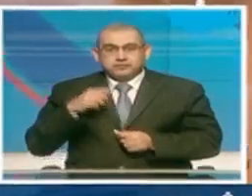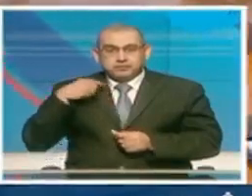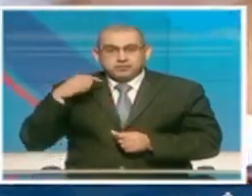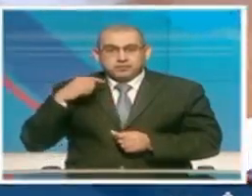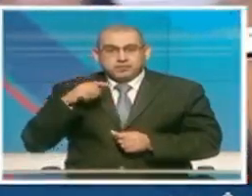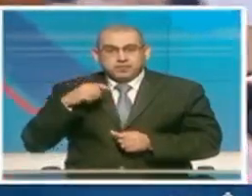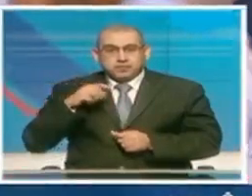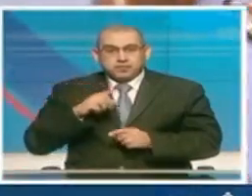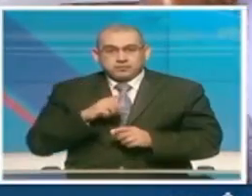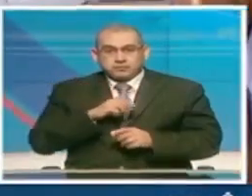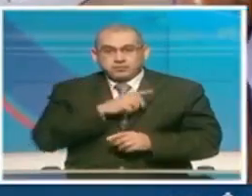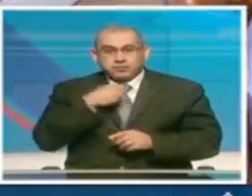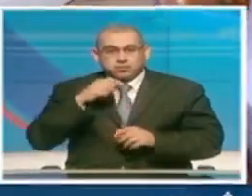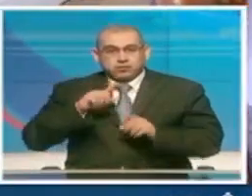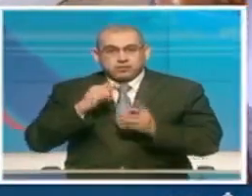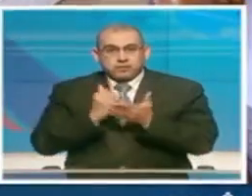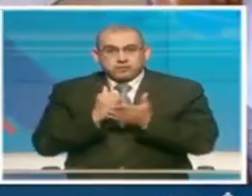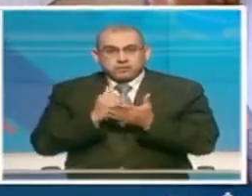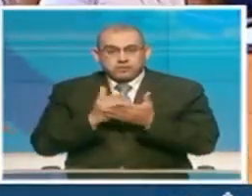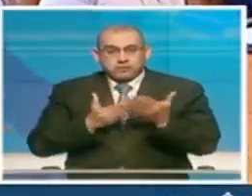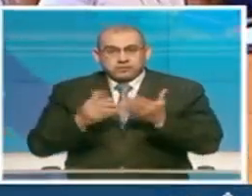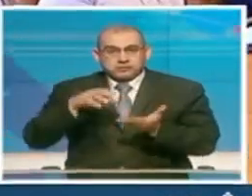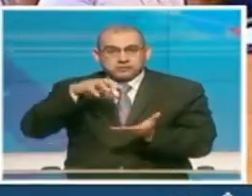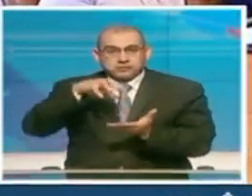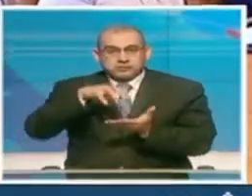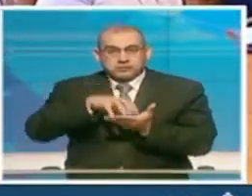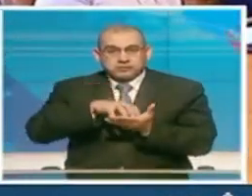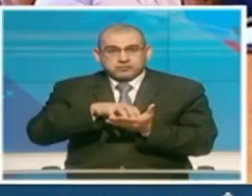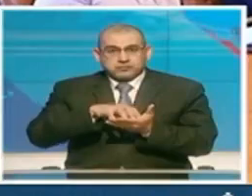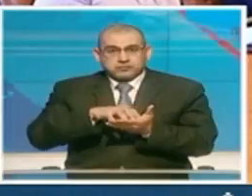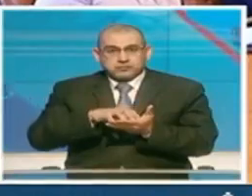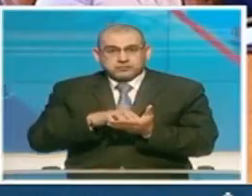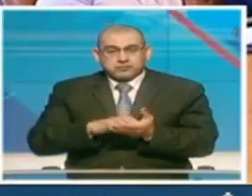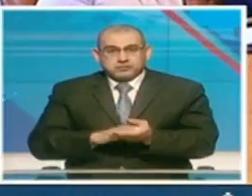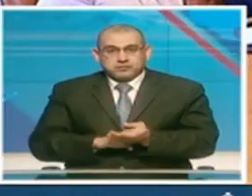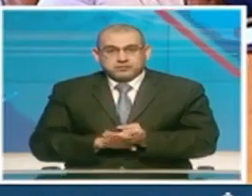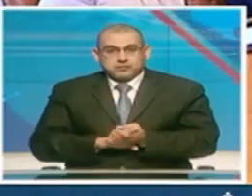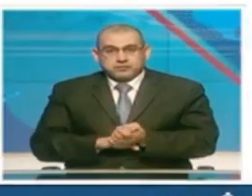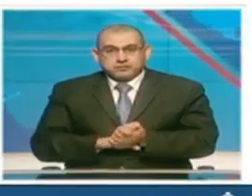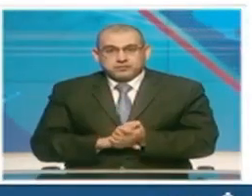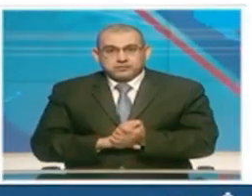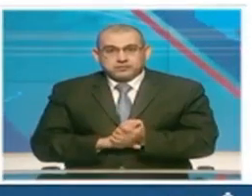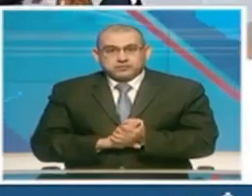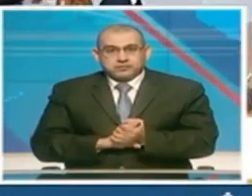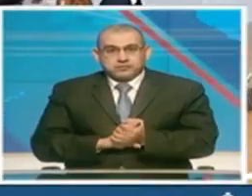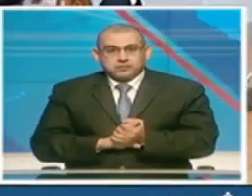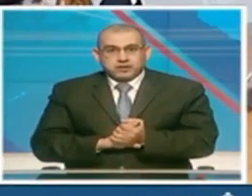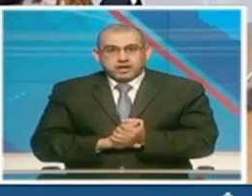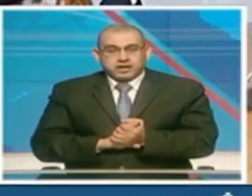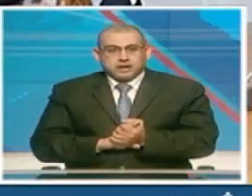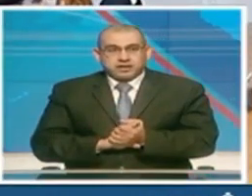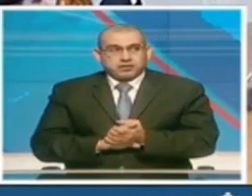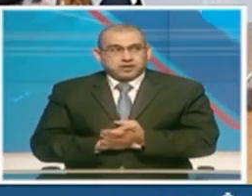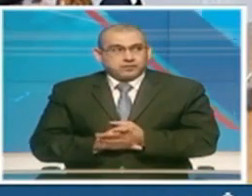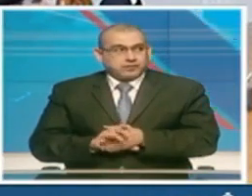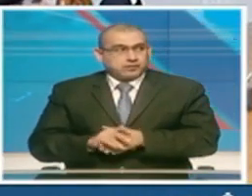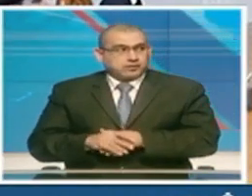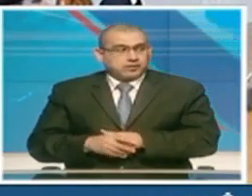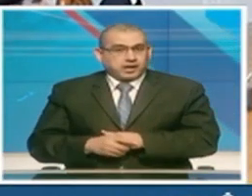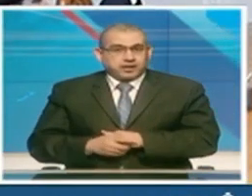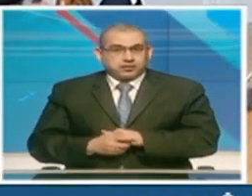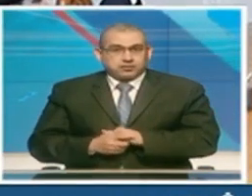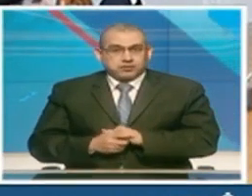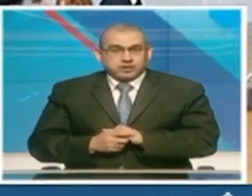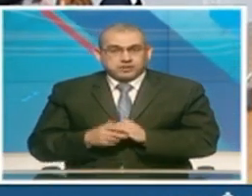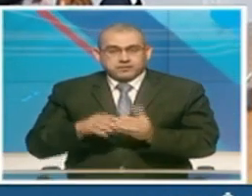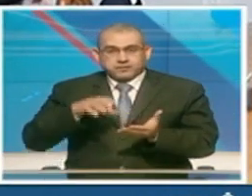الغنام المدير التنفيذي لجهاز مستقبل مصر للتنميه المستدامه صرح المتحدث الرسمي باسم رئاسه